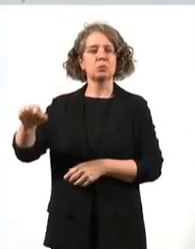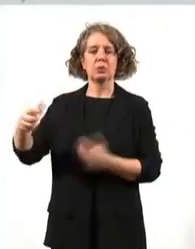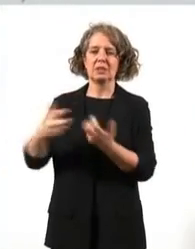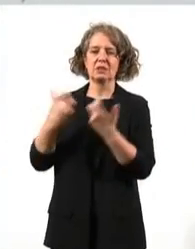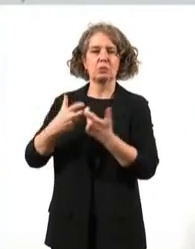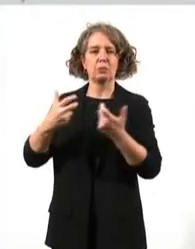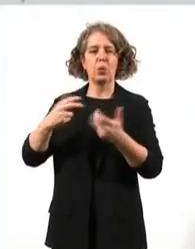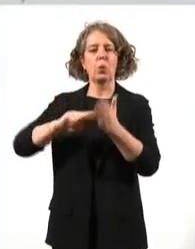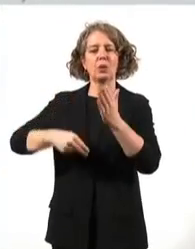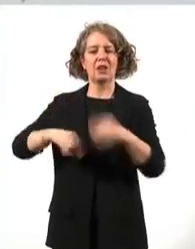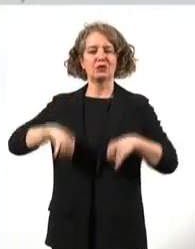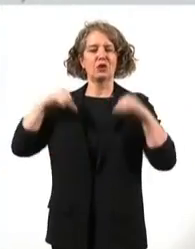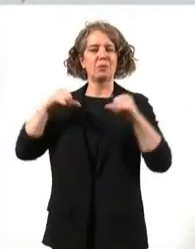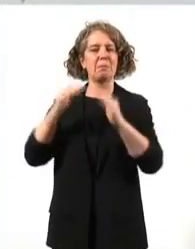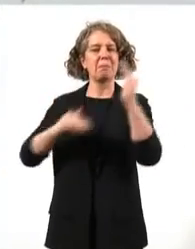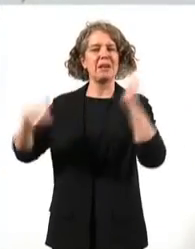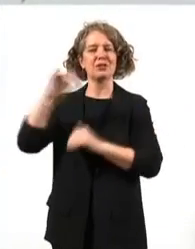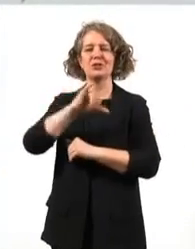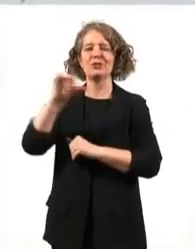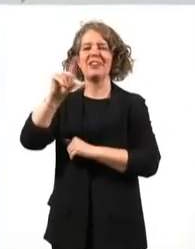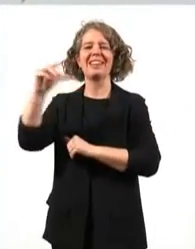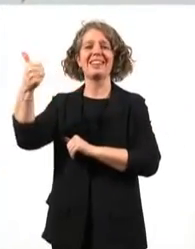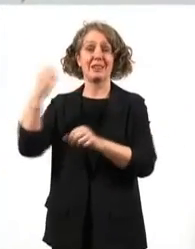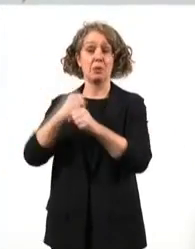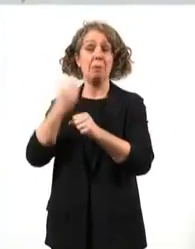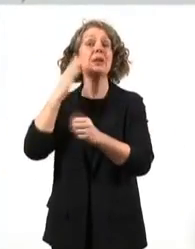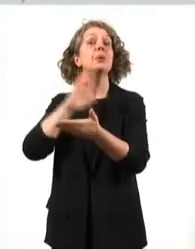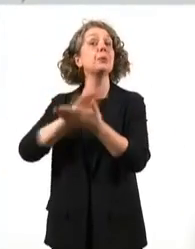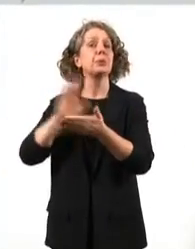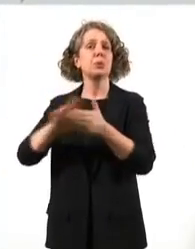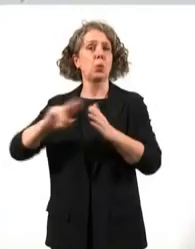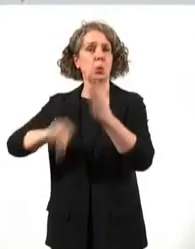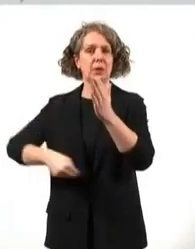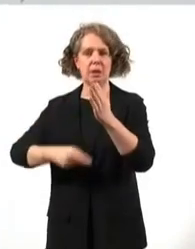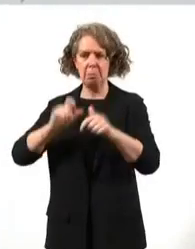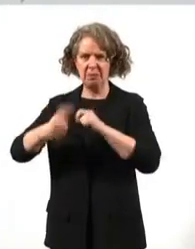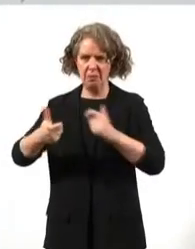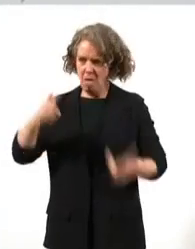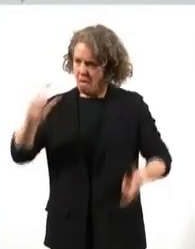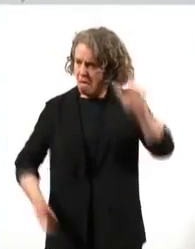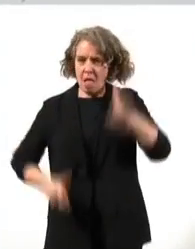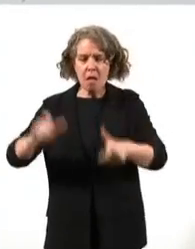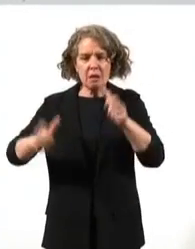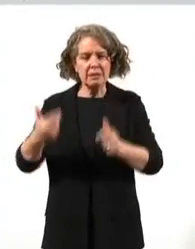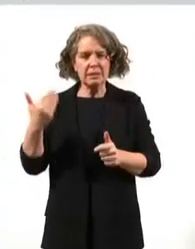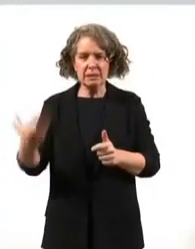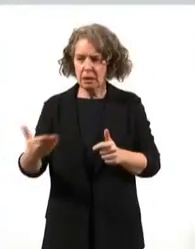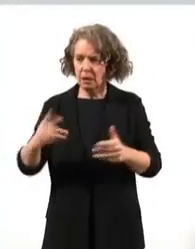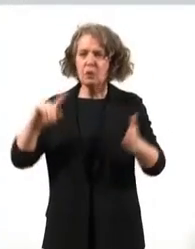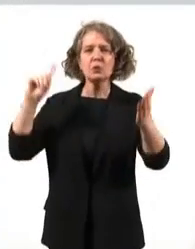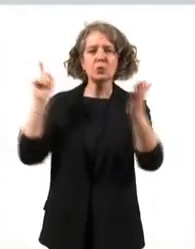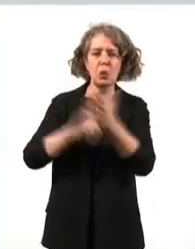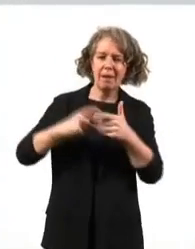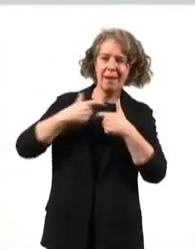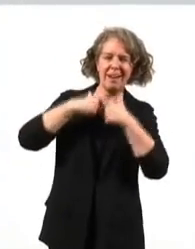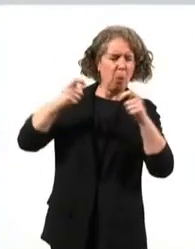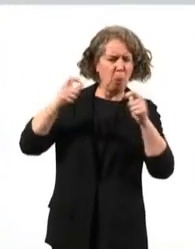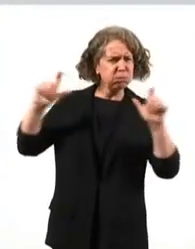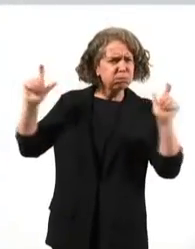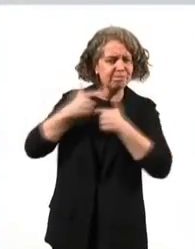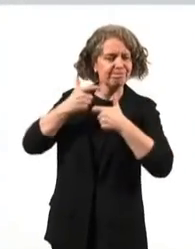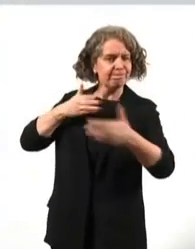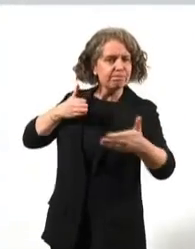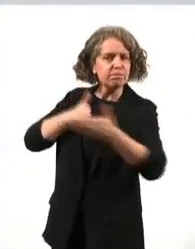contrat jeune majeur jusqu'à 21 ans sombrent dans une forme de précarité. Et il y a une question d'accès aux droits qui est fondamentale à ce moment-là.